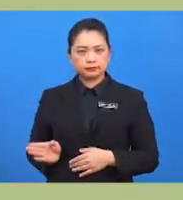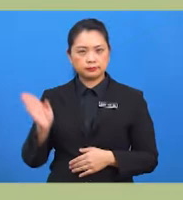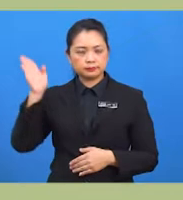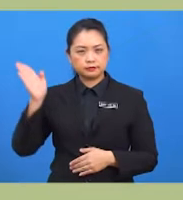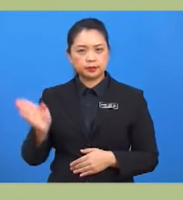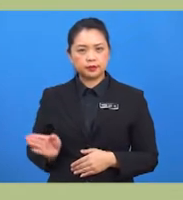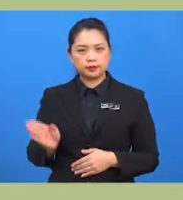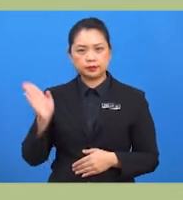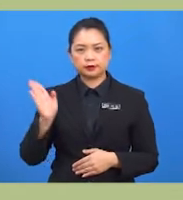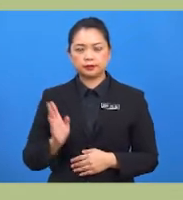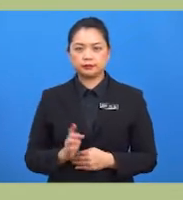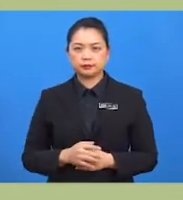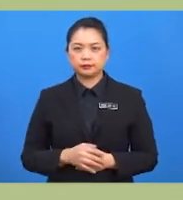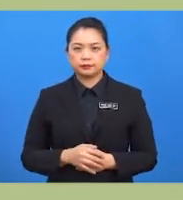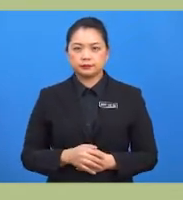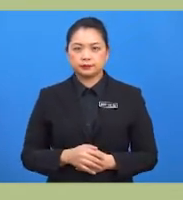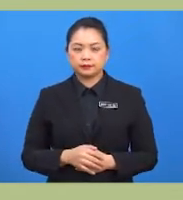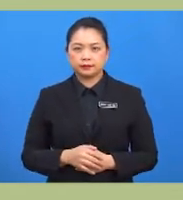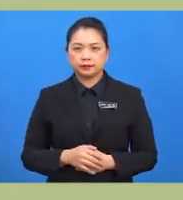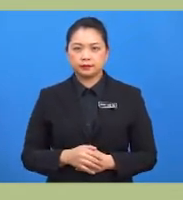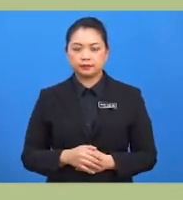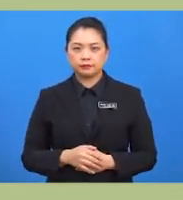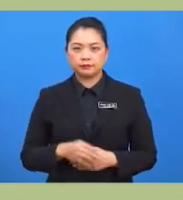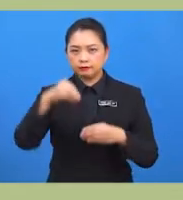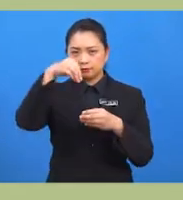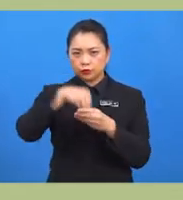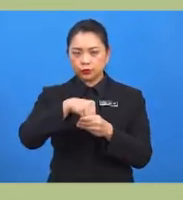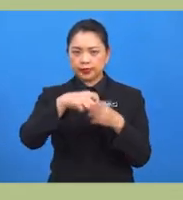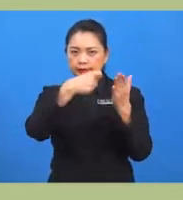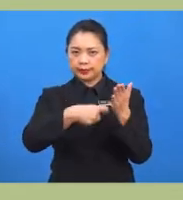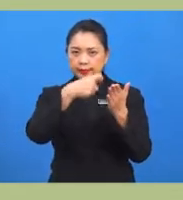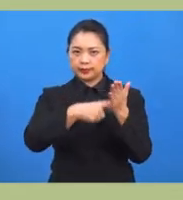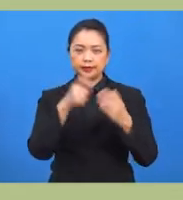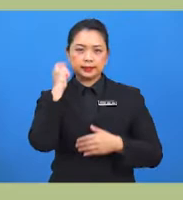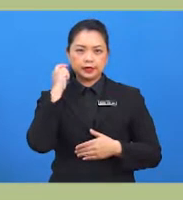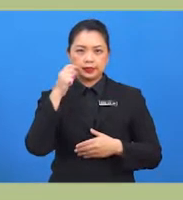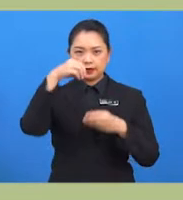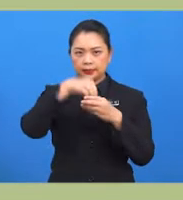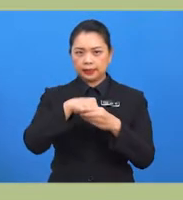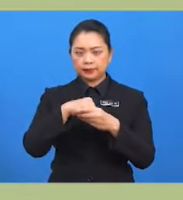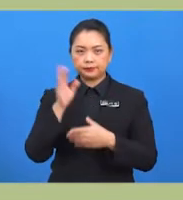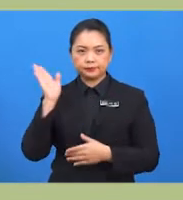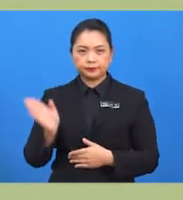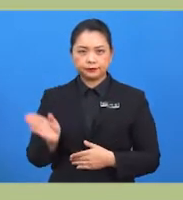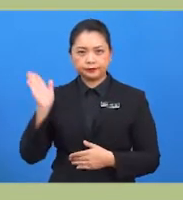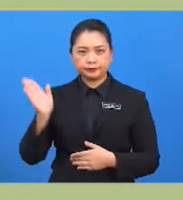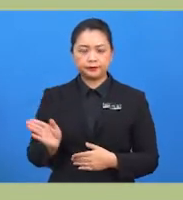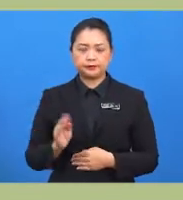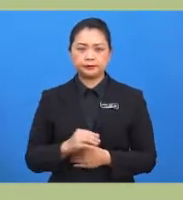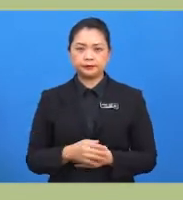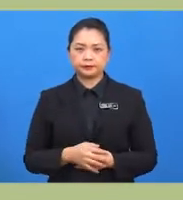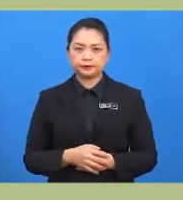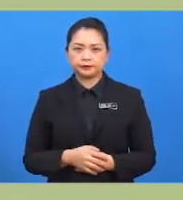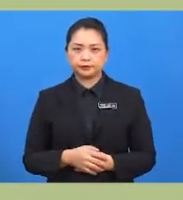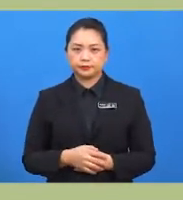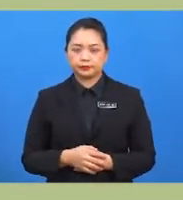bisa tuh = M2 bidul masukkan nilai-nilai berikut M1 = 2